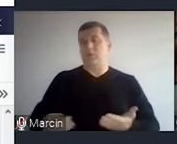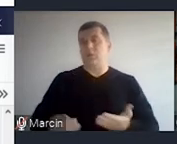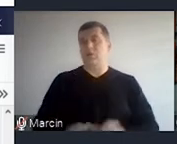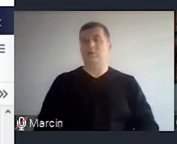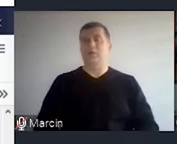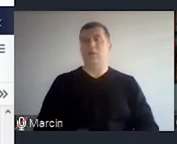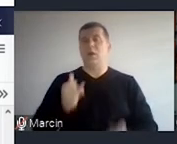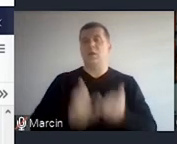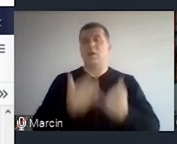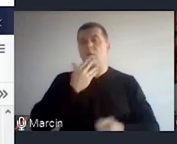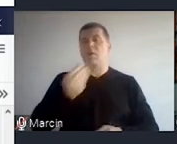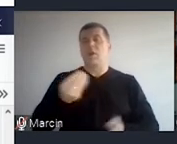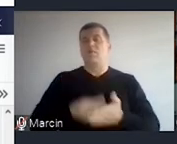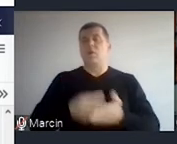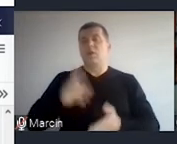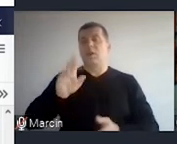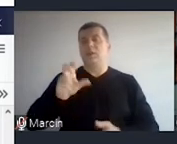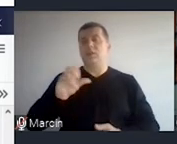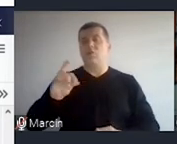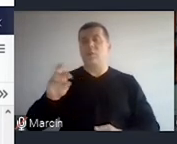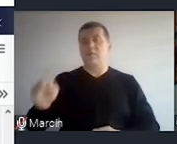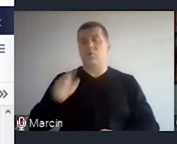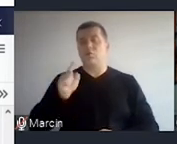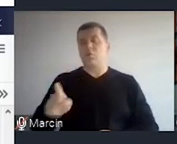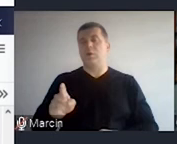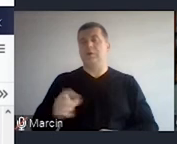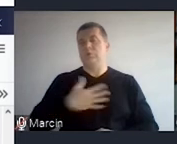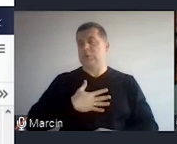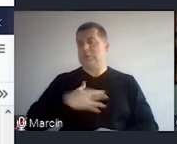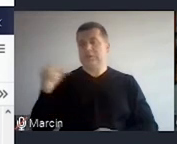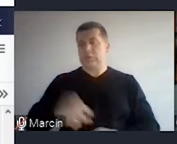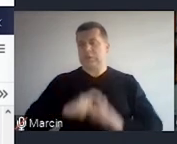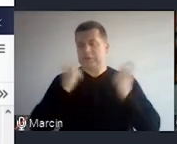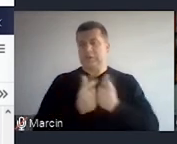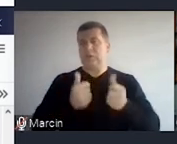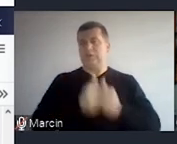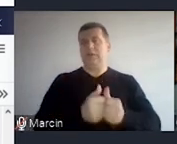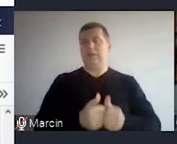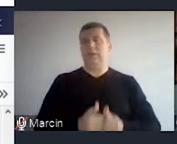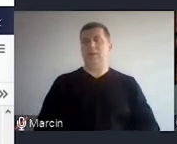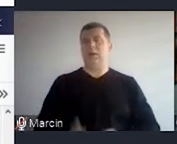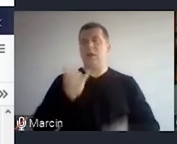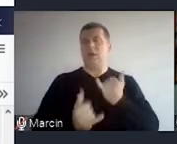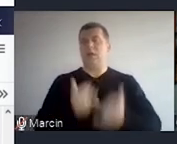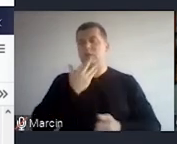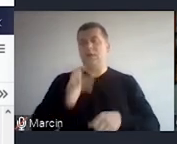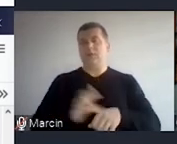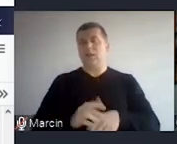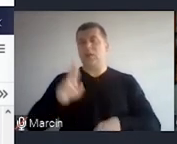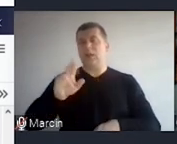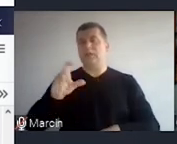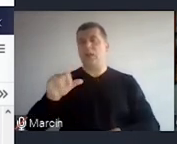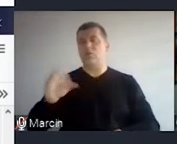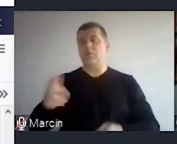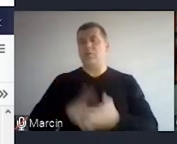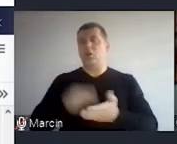Jeśli mówimy o kwotach ryczałtowych, to zagrożone jest całe zadanie. A jeśli mówimy o stawkach ryczałtowych